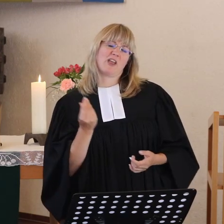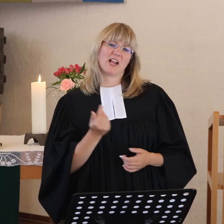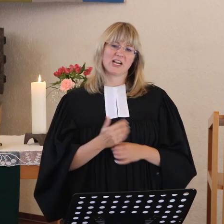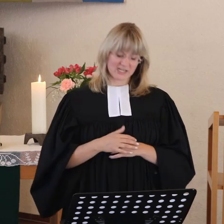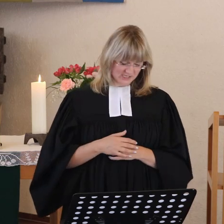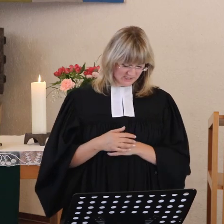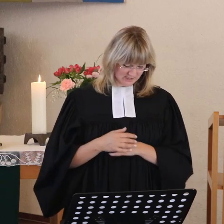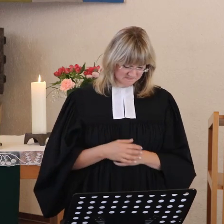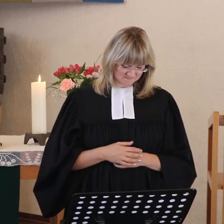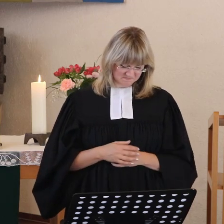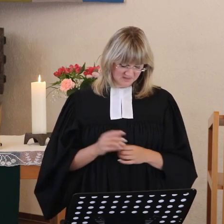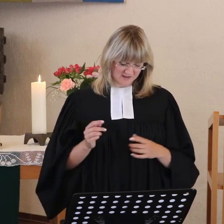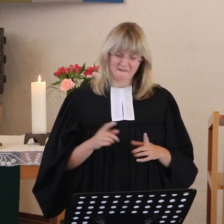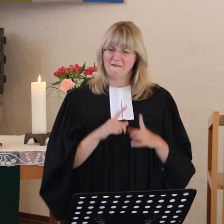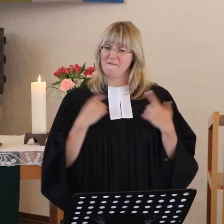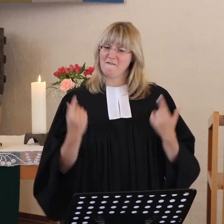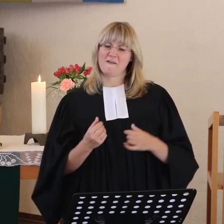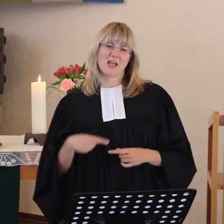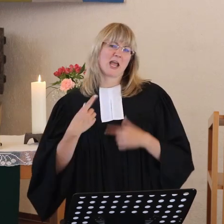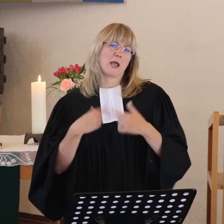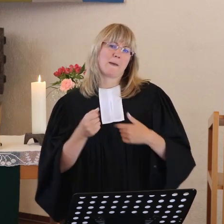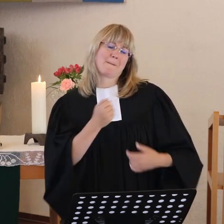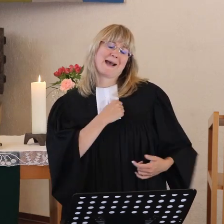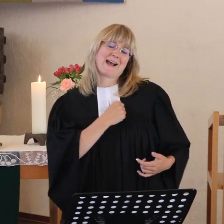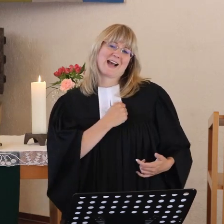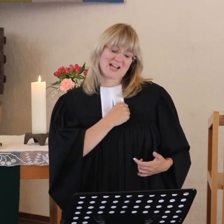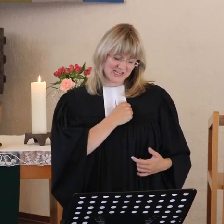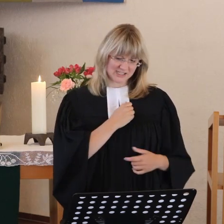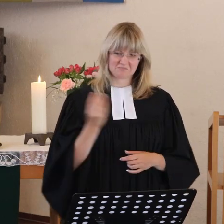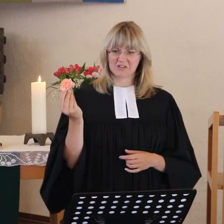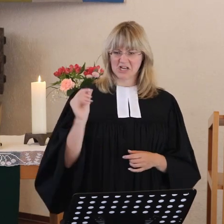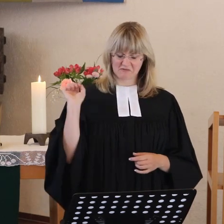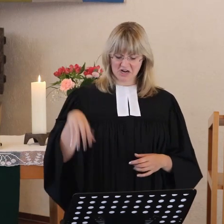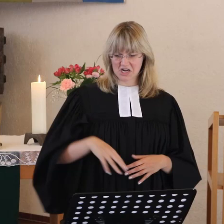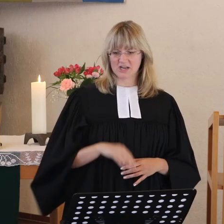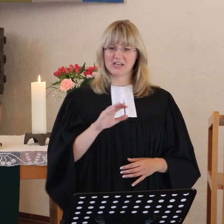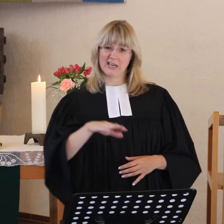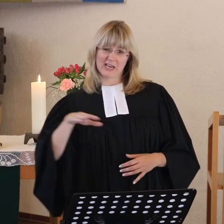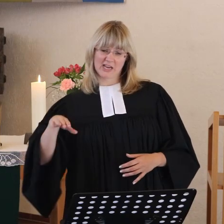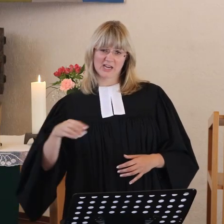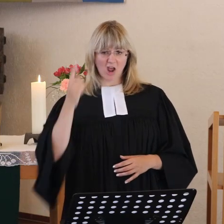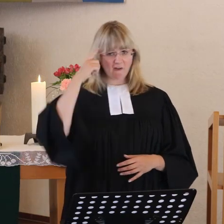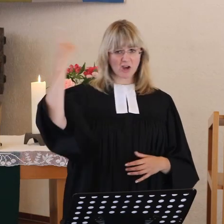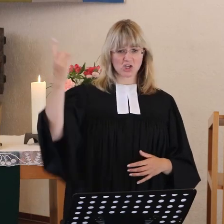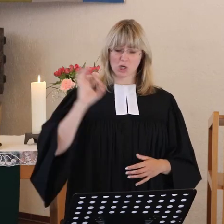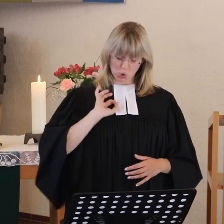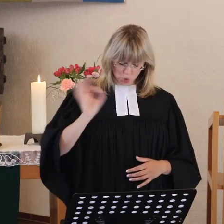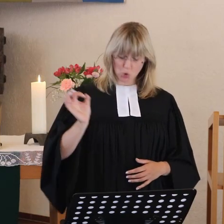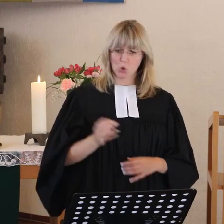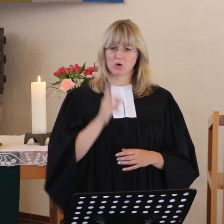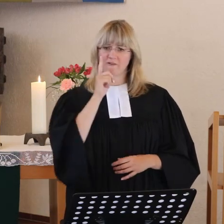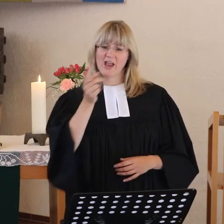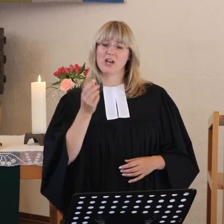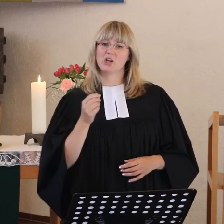innerlich sehr arm, weil die Angst regiert. Kinder können das am besten verstehen, wenn